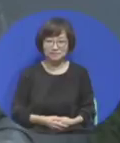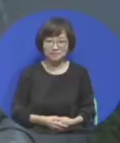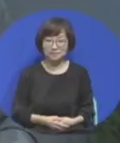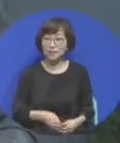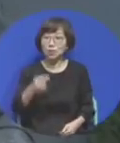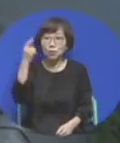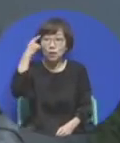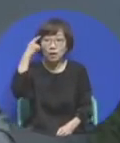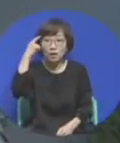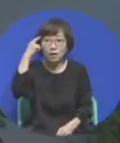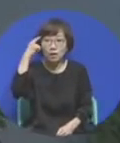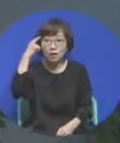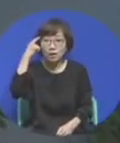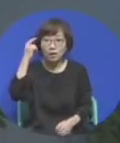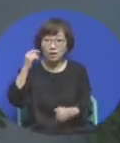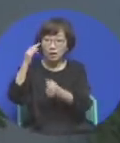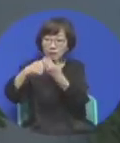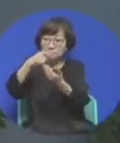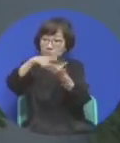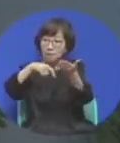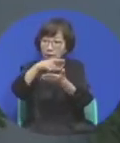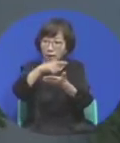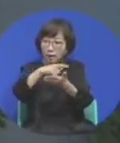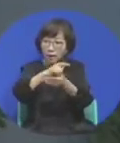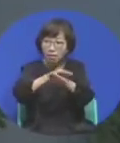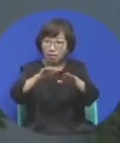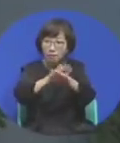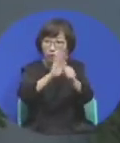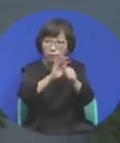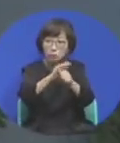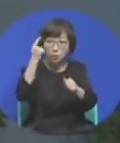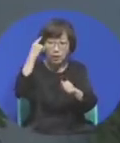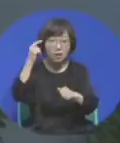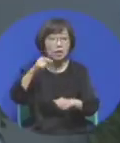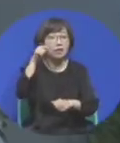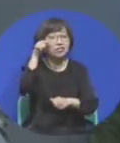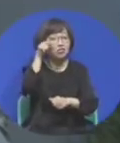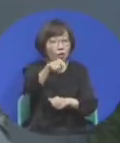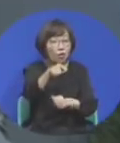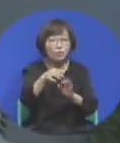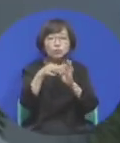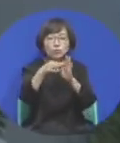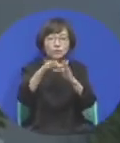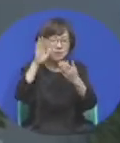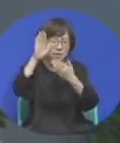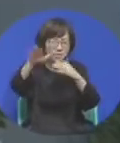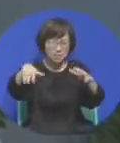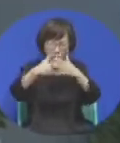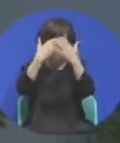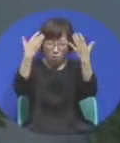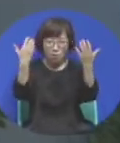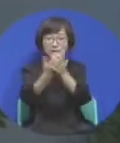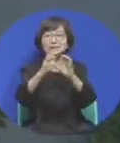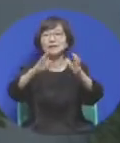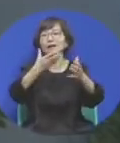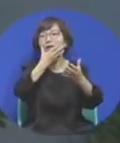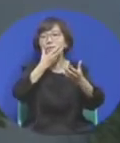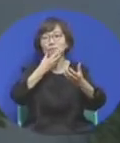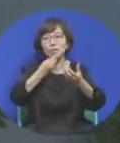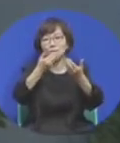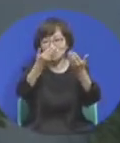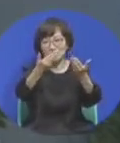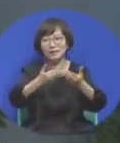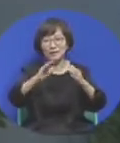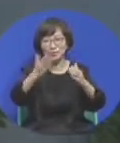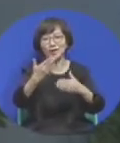너로 말미암아 열방이 복을 받을 것이다. Only then can all the nations on earth be blessed. 그렇죠. Isn't that true? 여러분 지금까지는